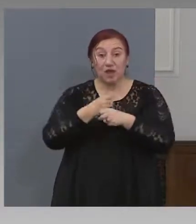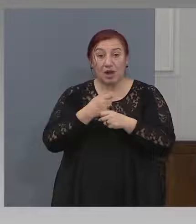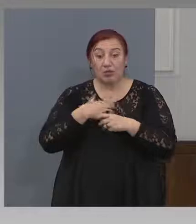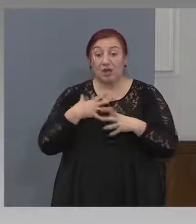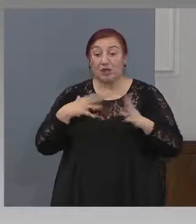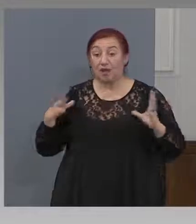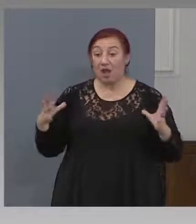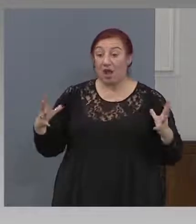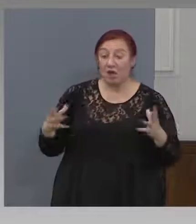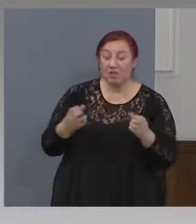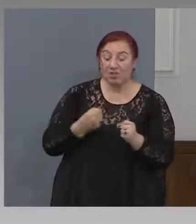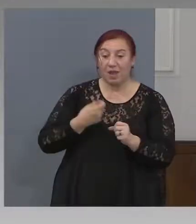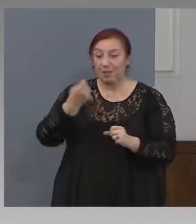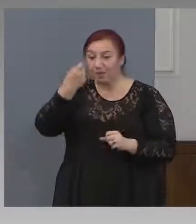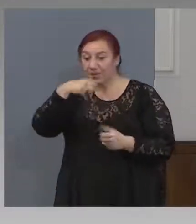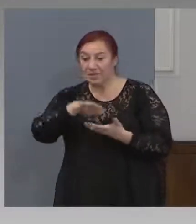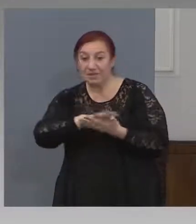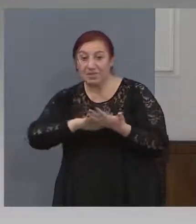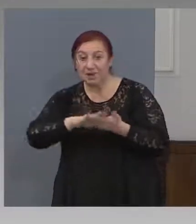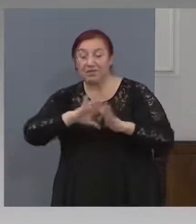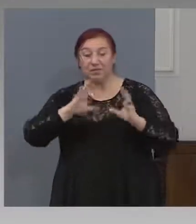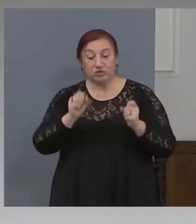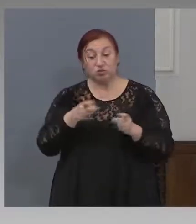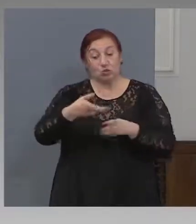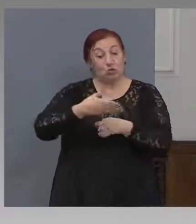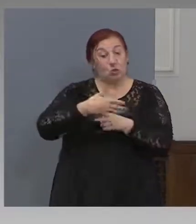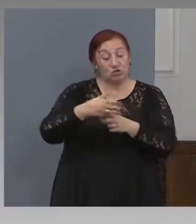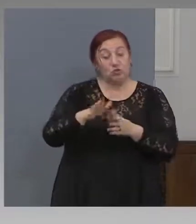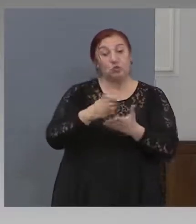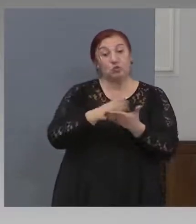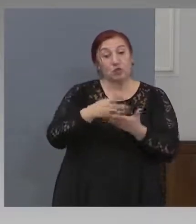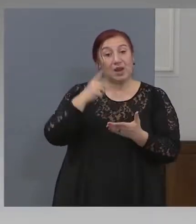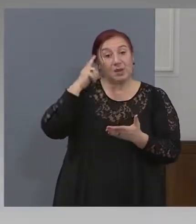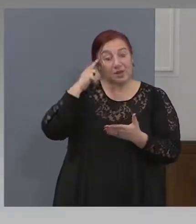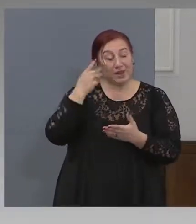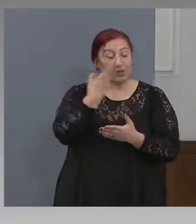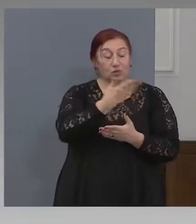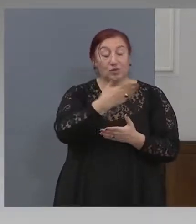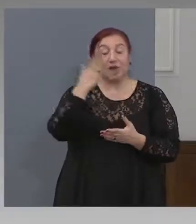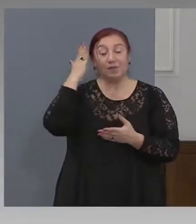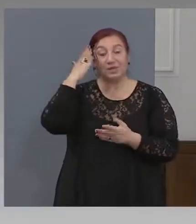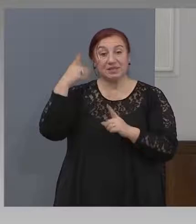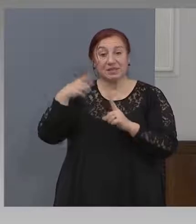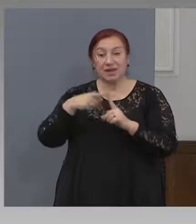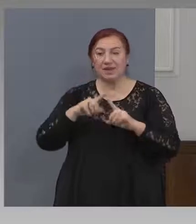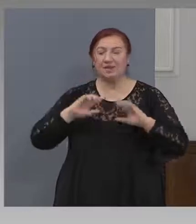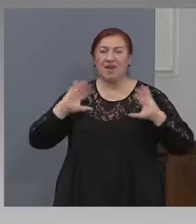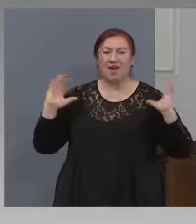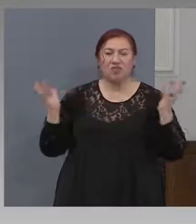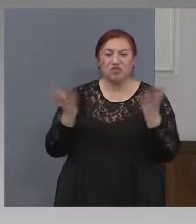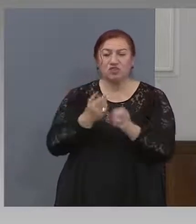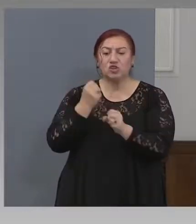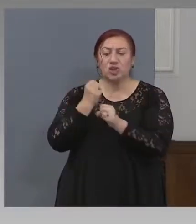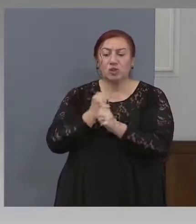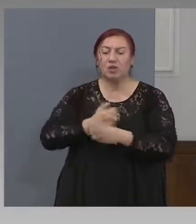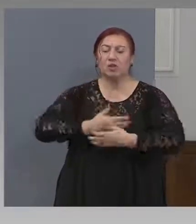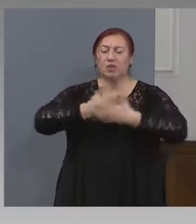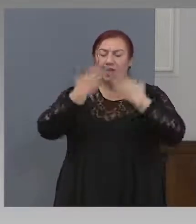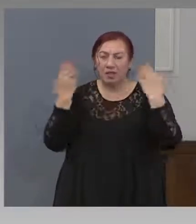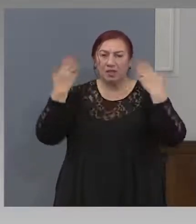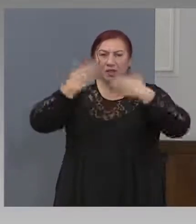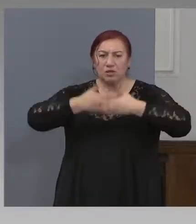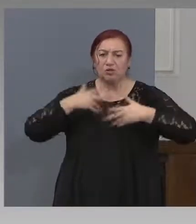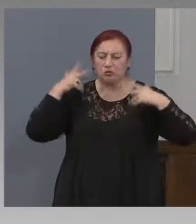и то все още продължава, така че споделям мнението на министъра Танева, че всички работим наистина денонощно от 13 март